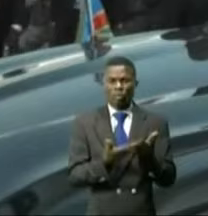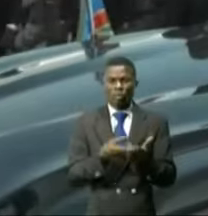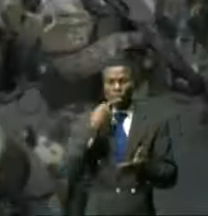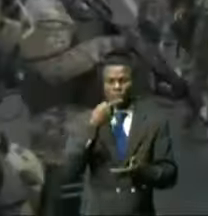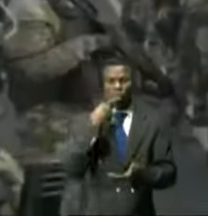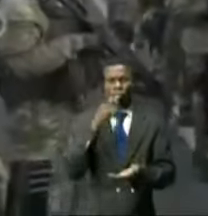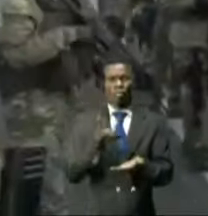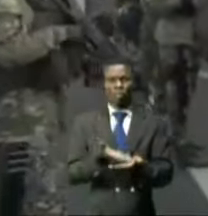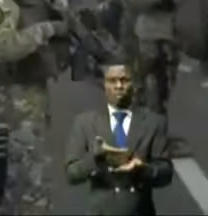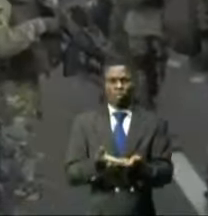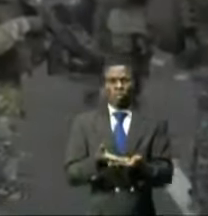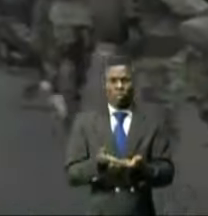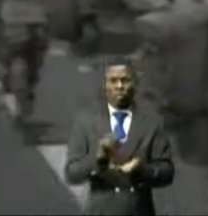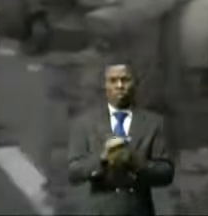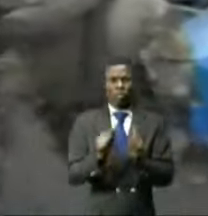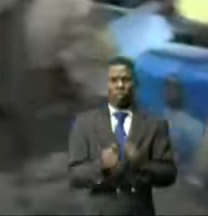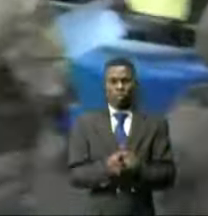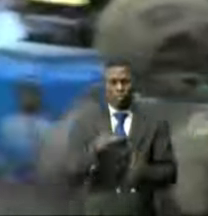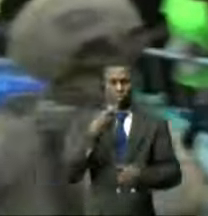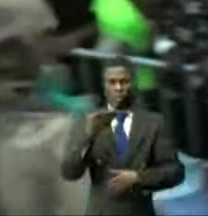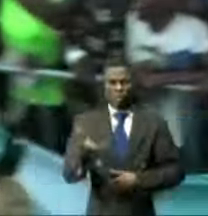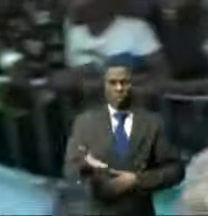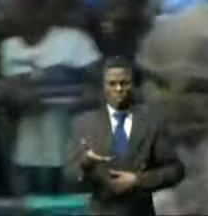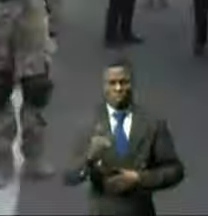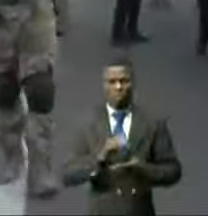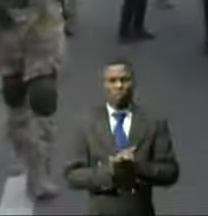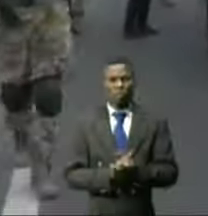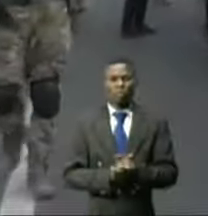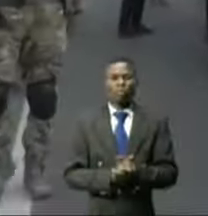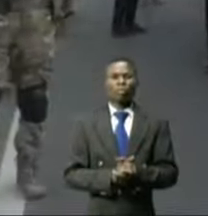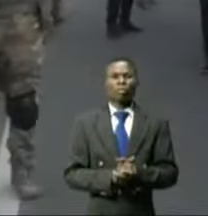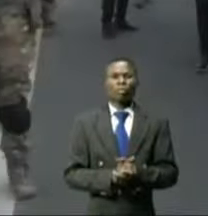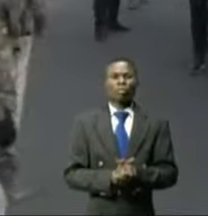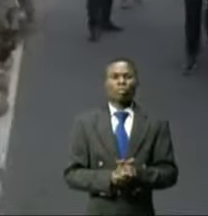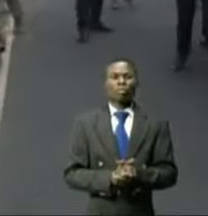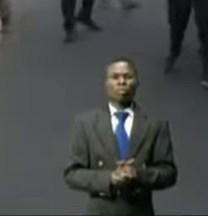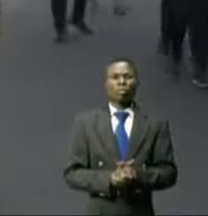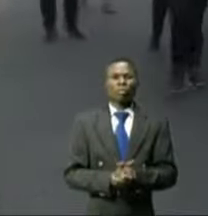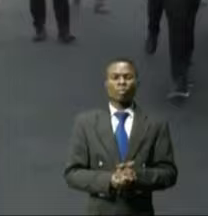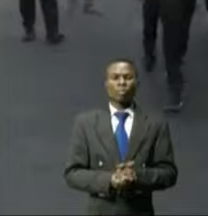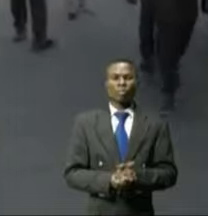excellence pour la mobilité des biens et des personnes et, in fine, le développement du pays.